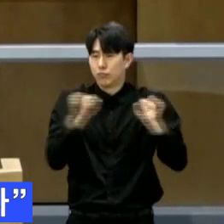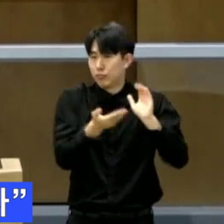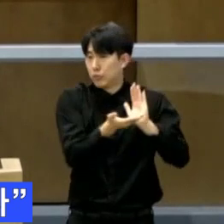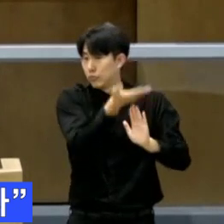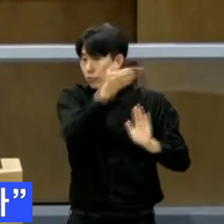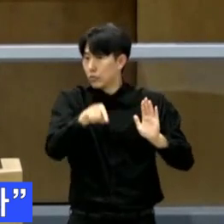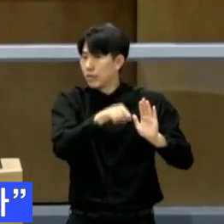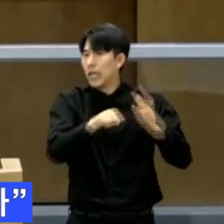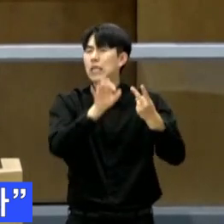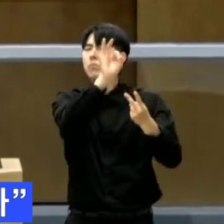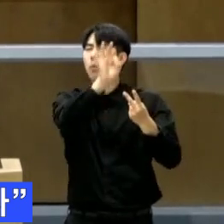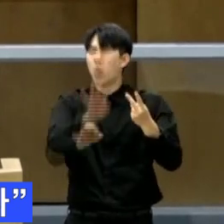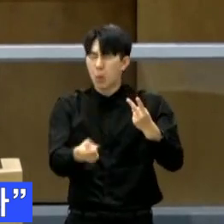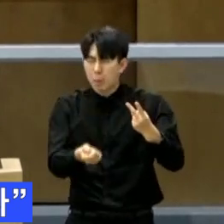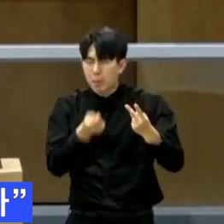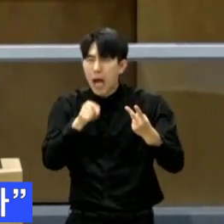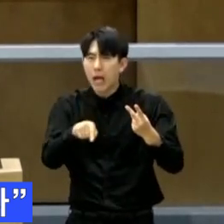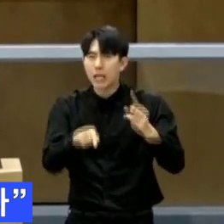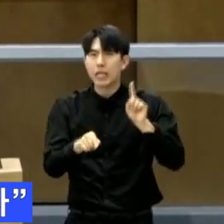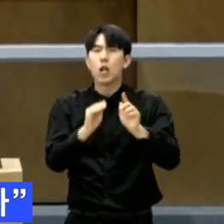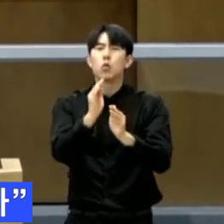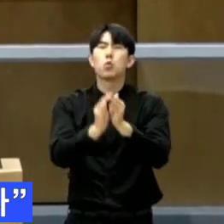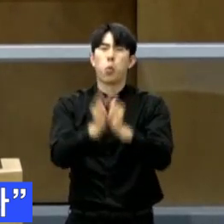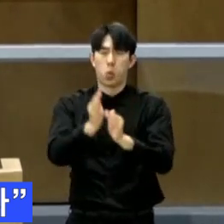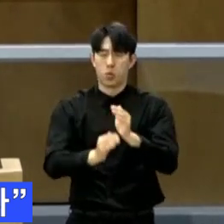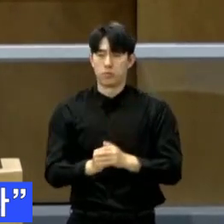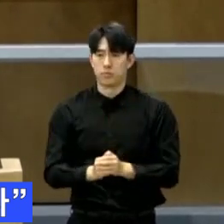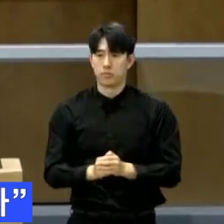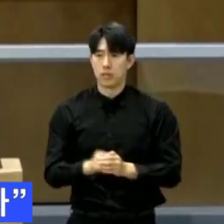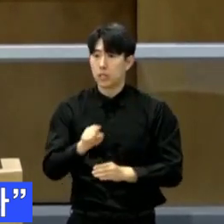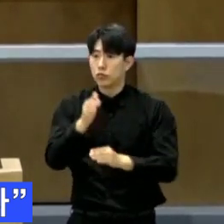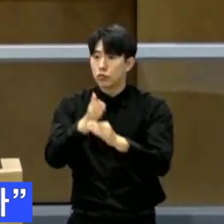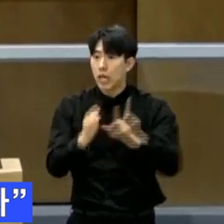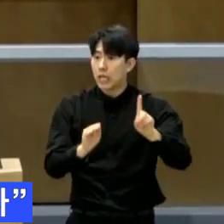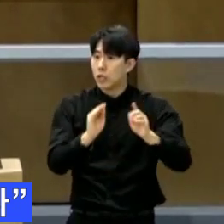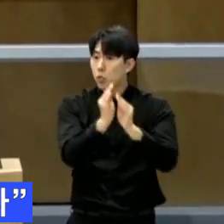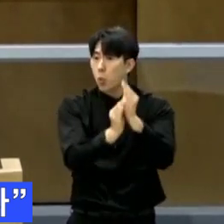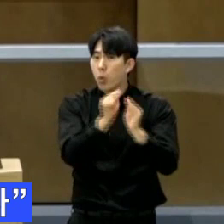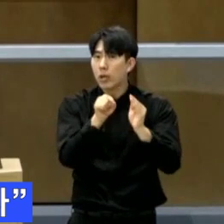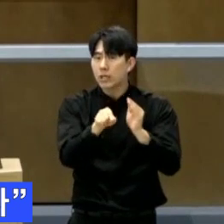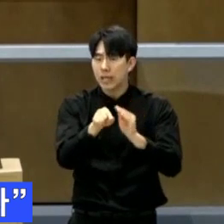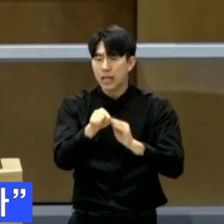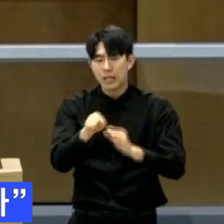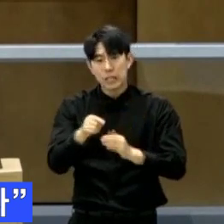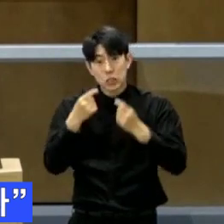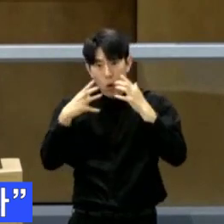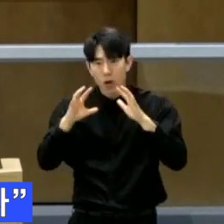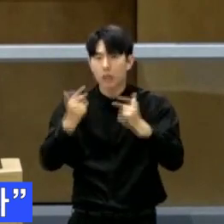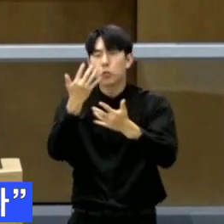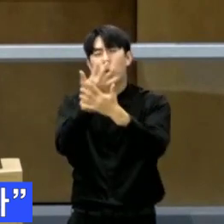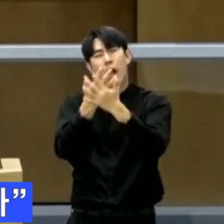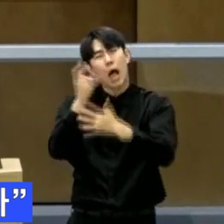투자유치는 2% 수준인 1조 원으로 그나마 이 1조 원도 추정치에 불과합니다.